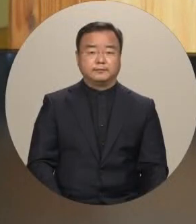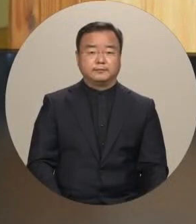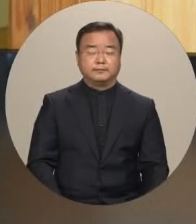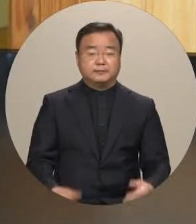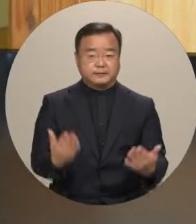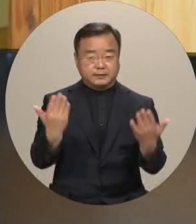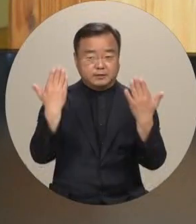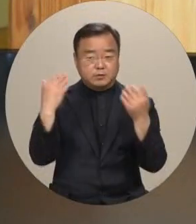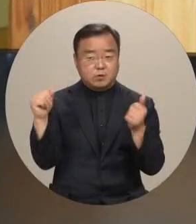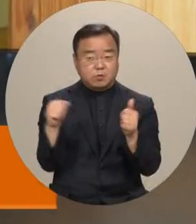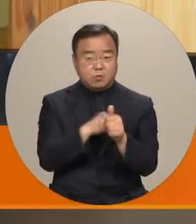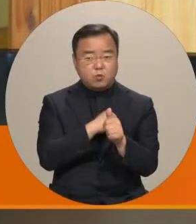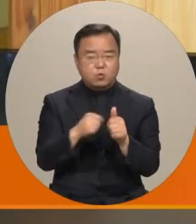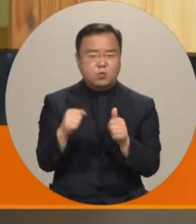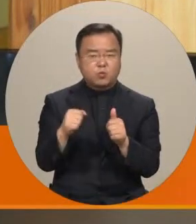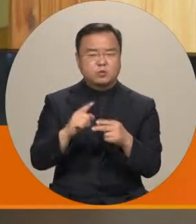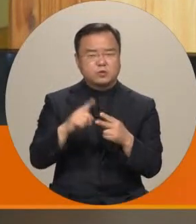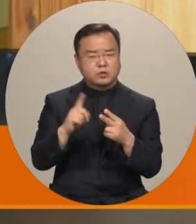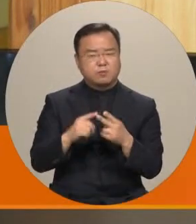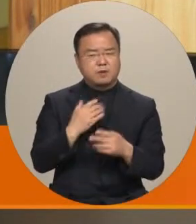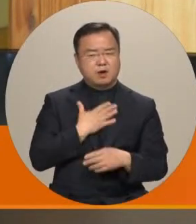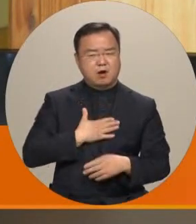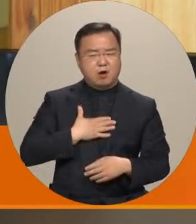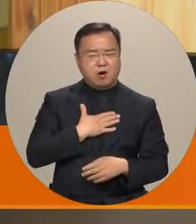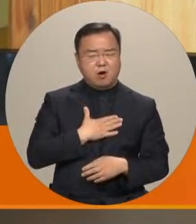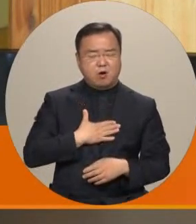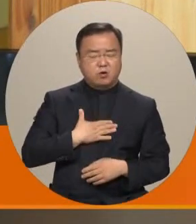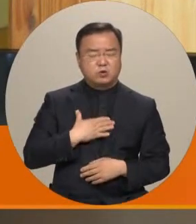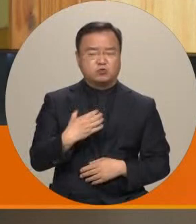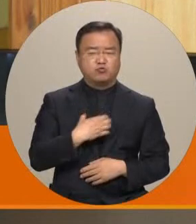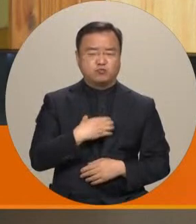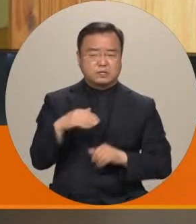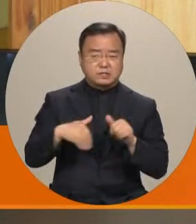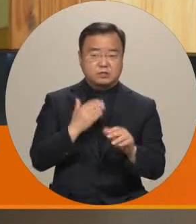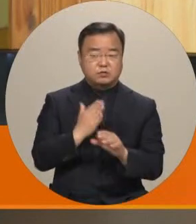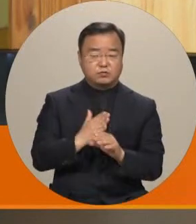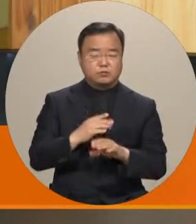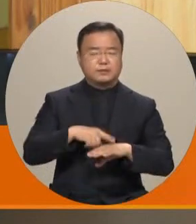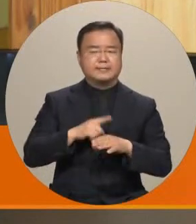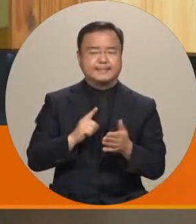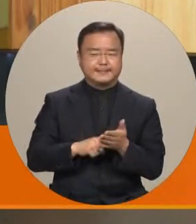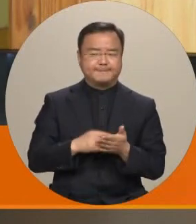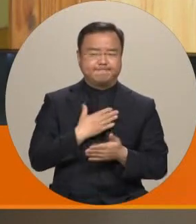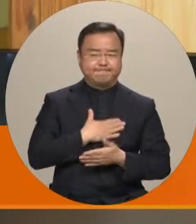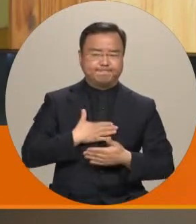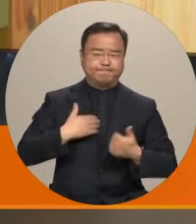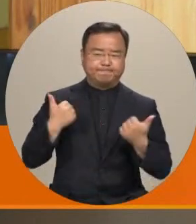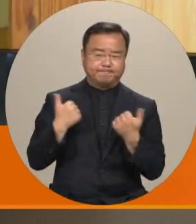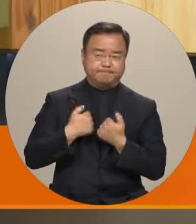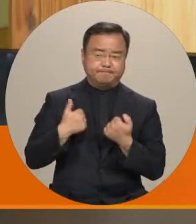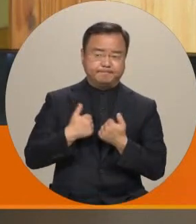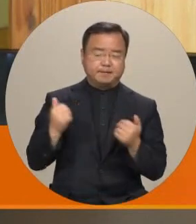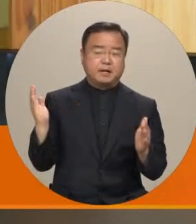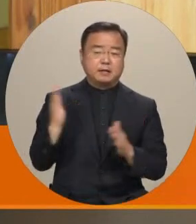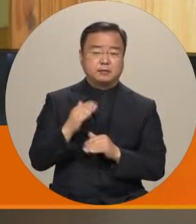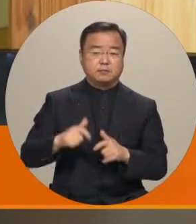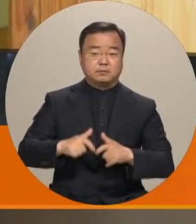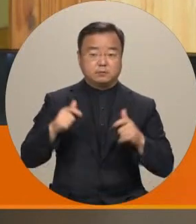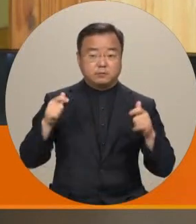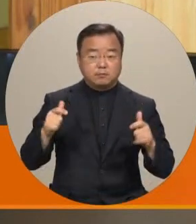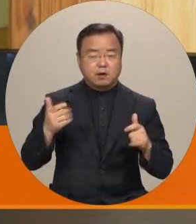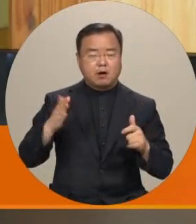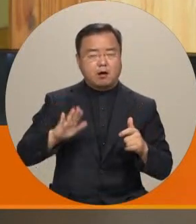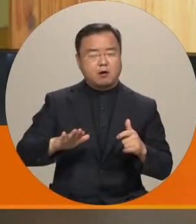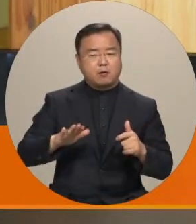네, 학교 폭력 등으로 정서 위기를 겪으면서 심리 상담을 받는 학생들이 최근 크게 늘었습니다. 하지만 학교엔